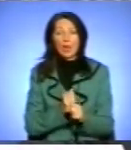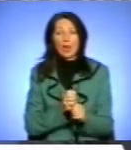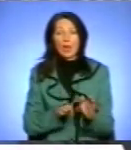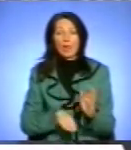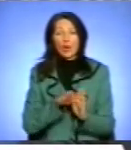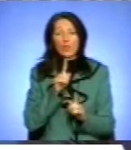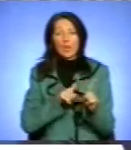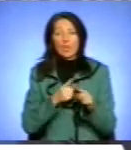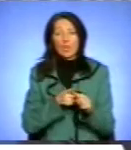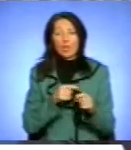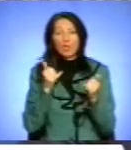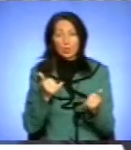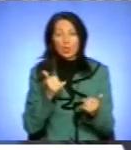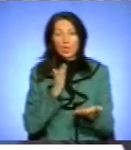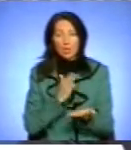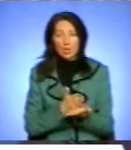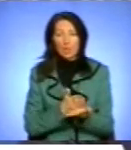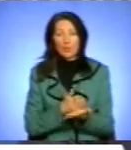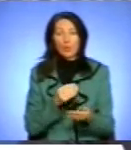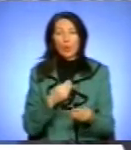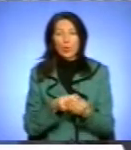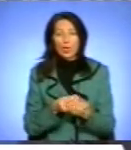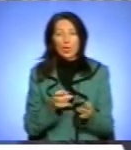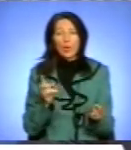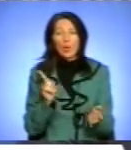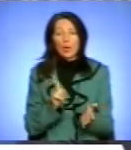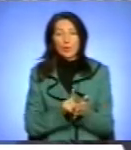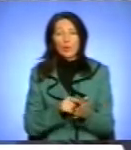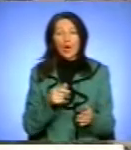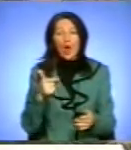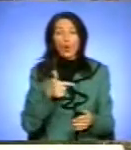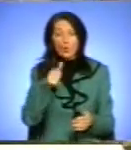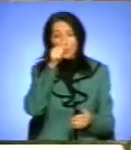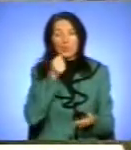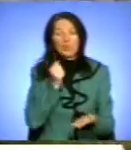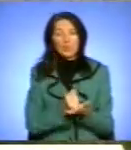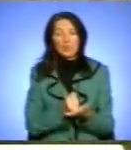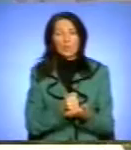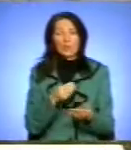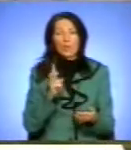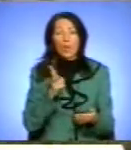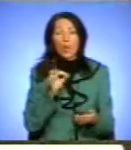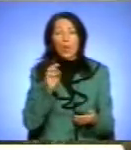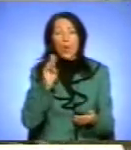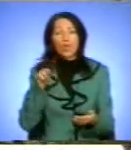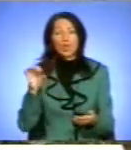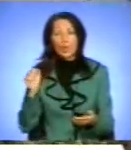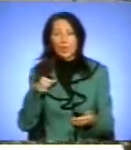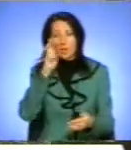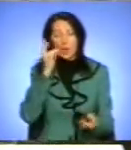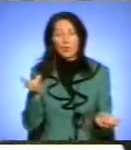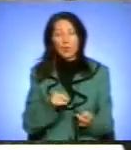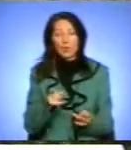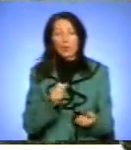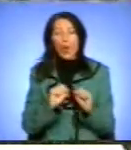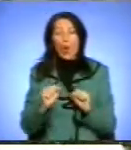яка сьогодні діє. Тому що бюджет повинен в грудні бути затверджений своєчасно. Кошторис державі потрібен ще й тому, що уряд розробляє